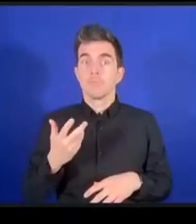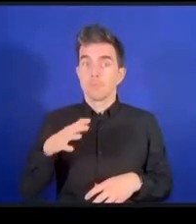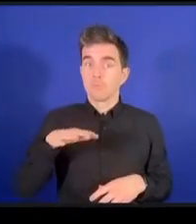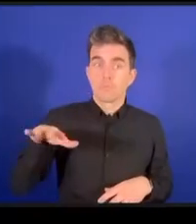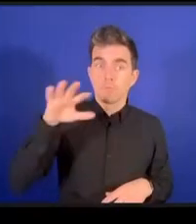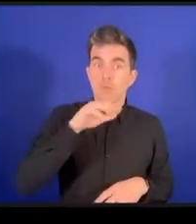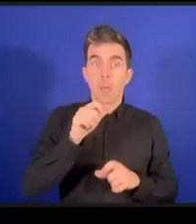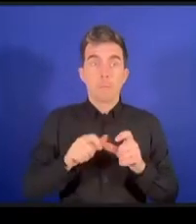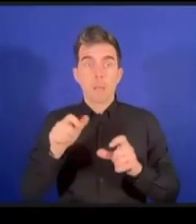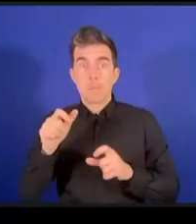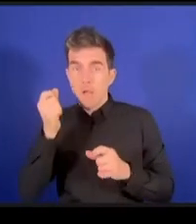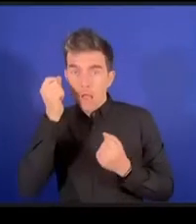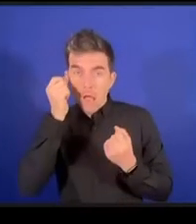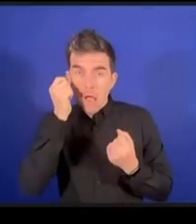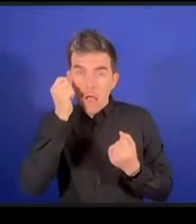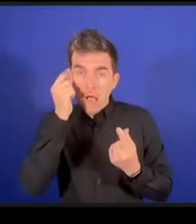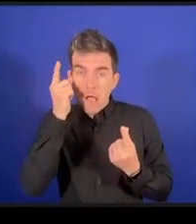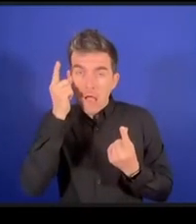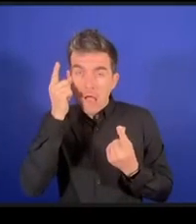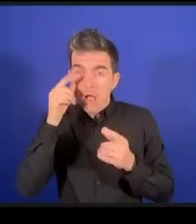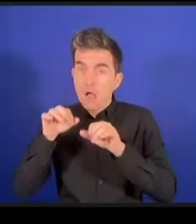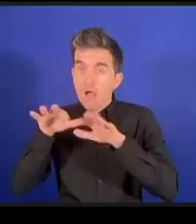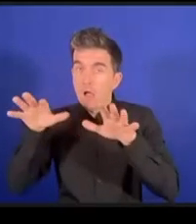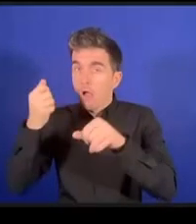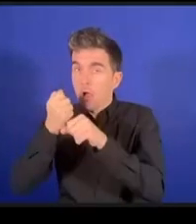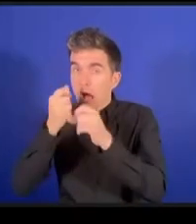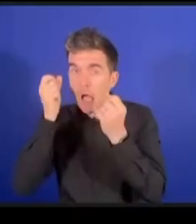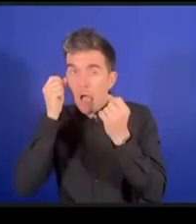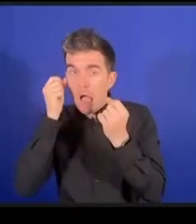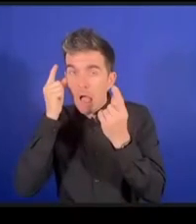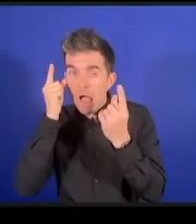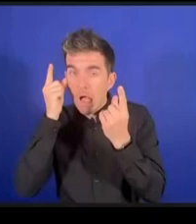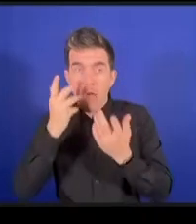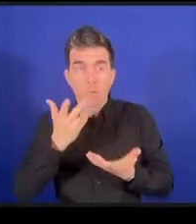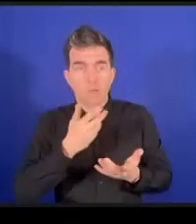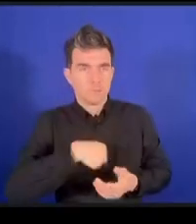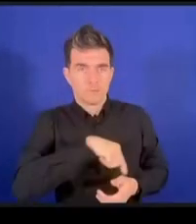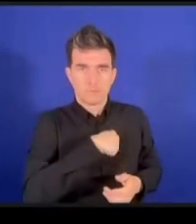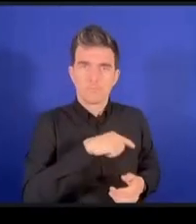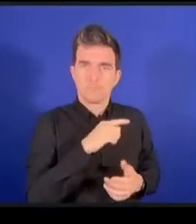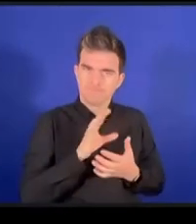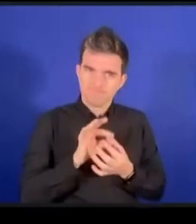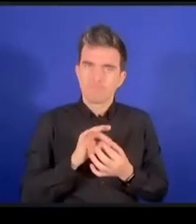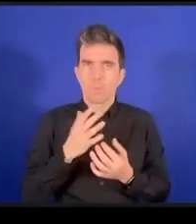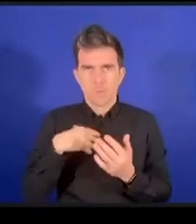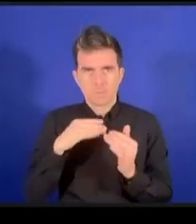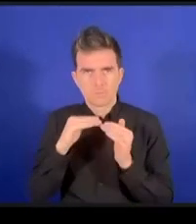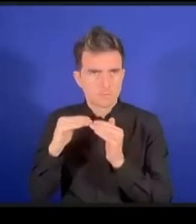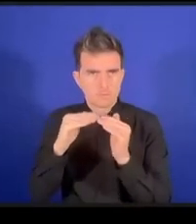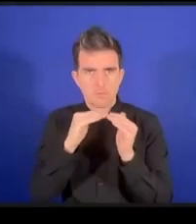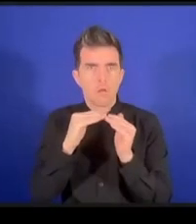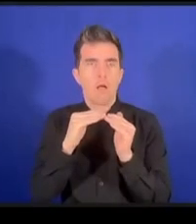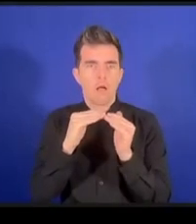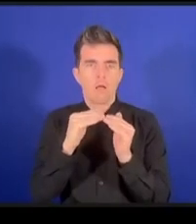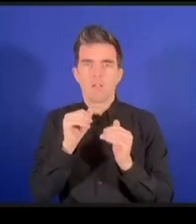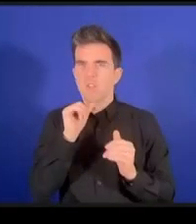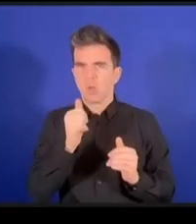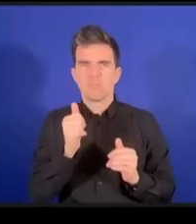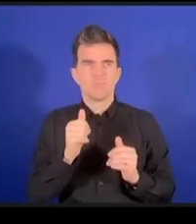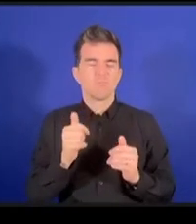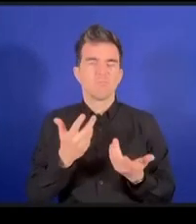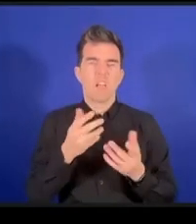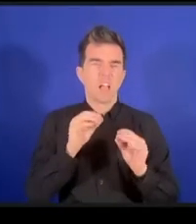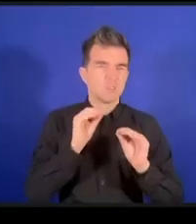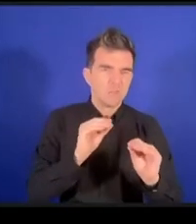часть этой повестки глобального равенства И это не просто вопрос доступа к образованию И если бы они могли увидеть